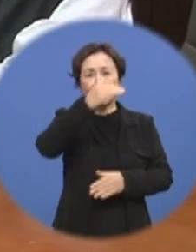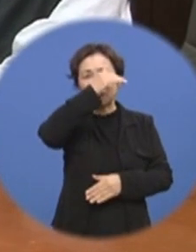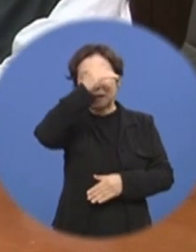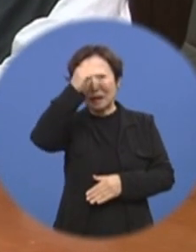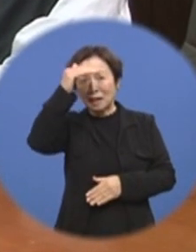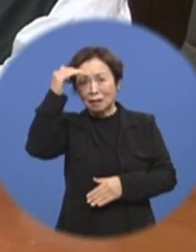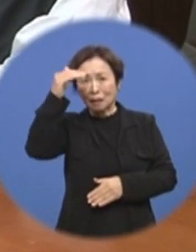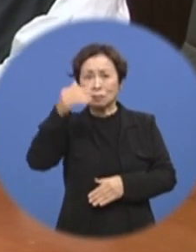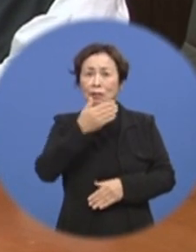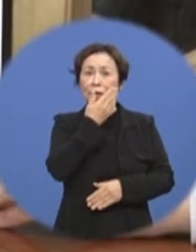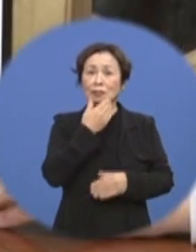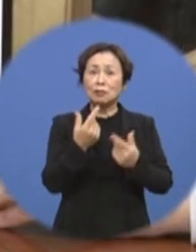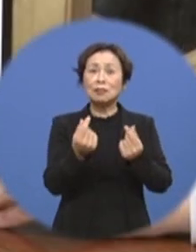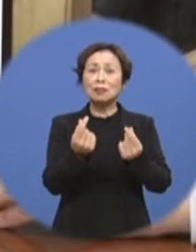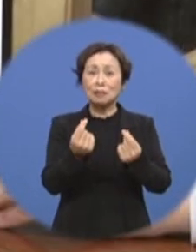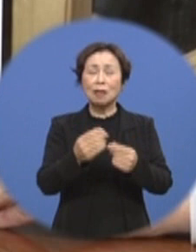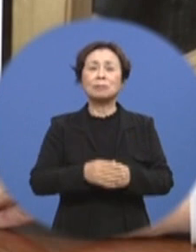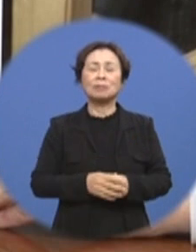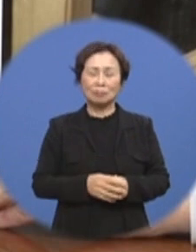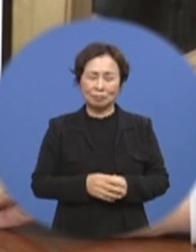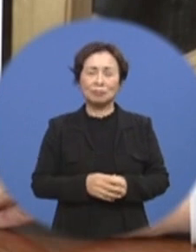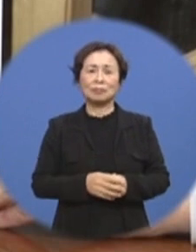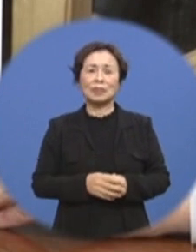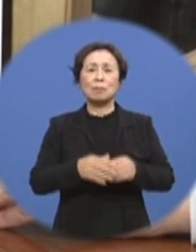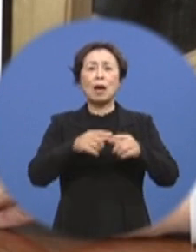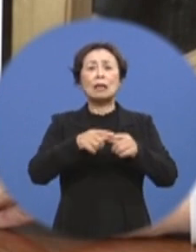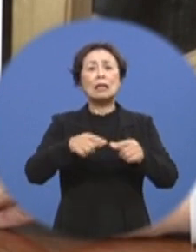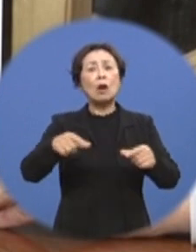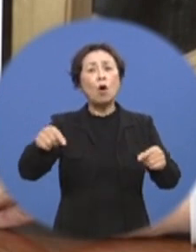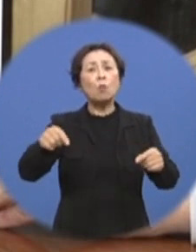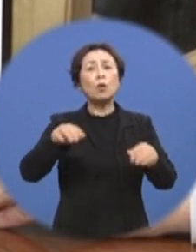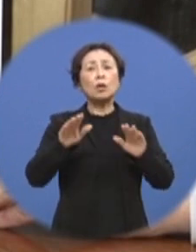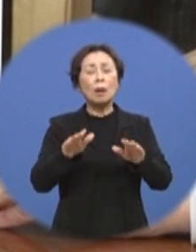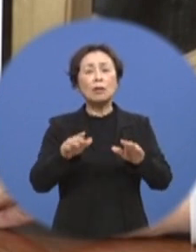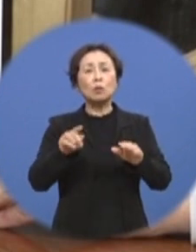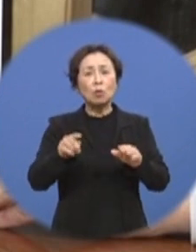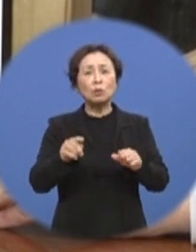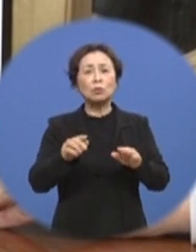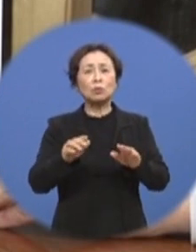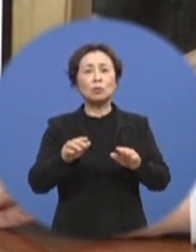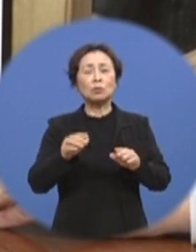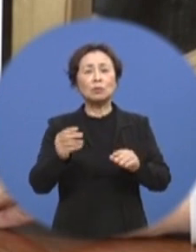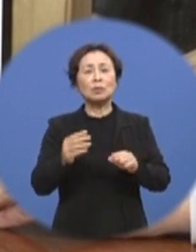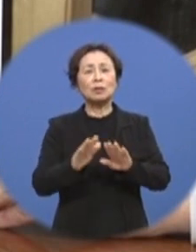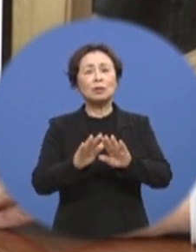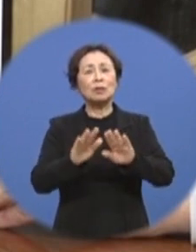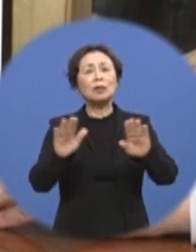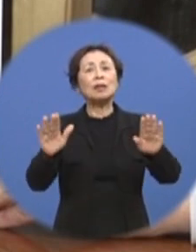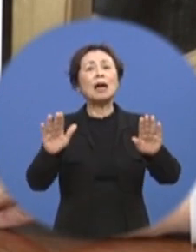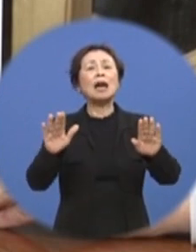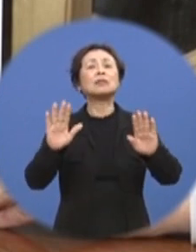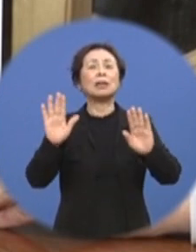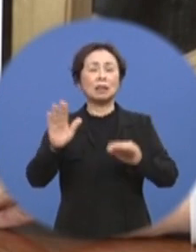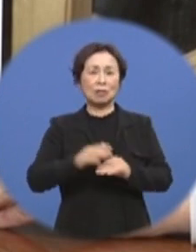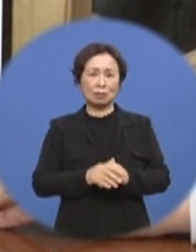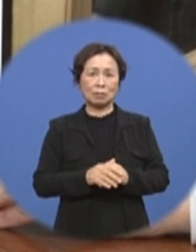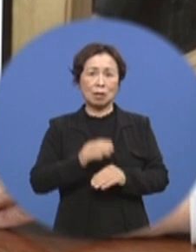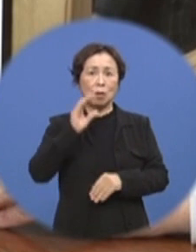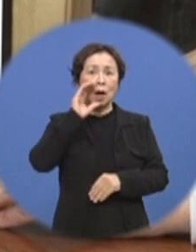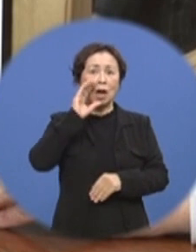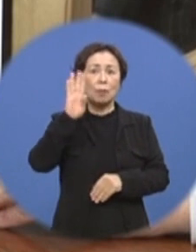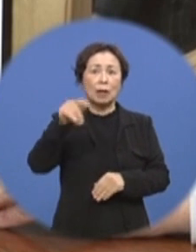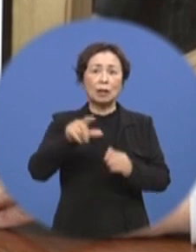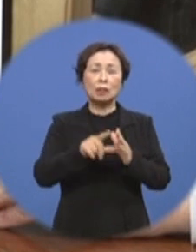ですそれでねこれはね日本国10年ちょっとそういう動きになってきたんですはい和歌山県はちょっと